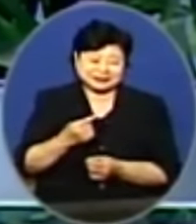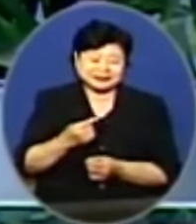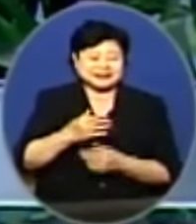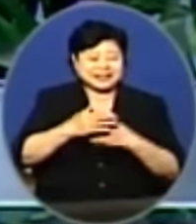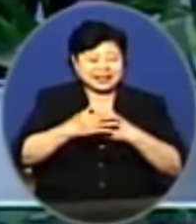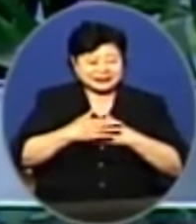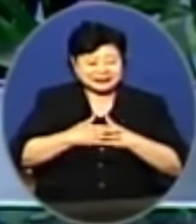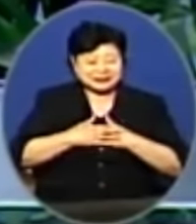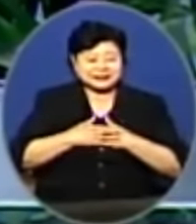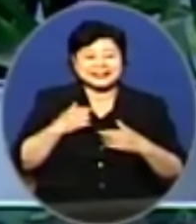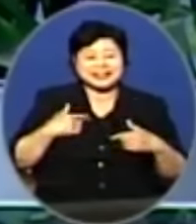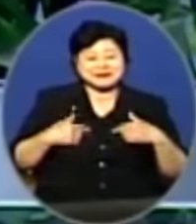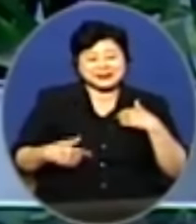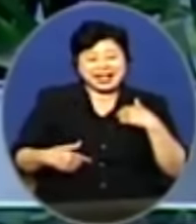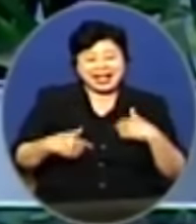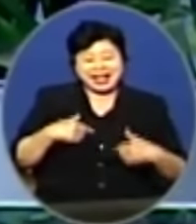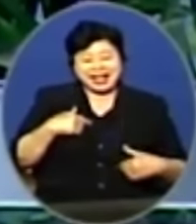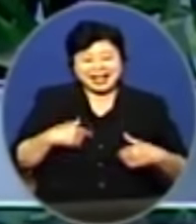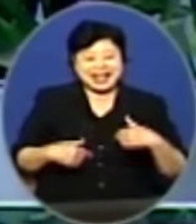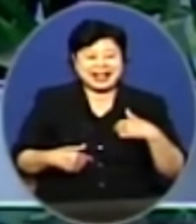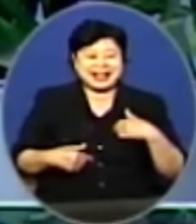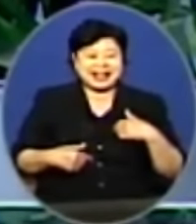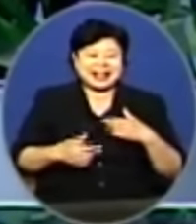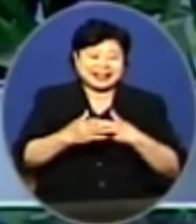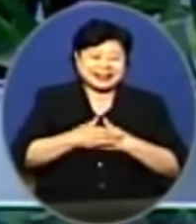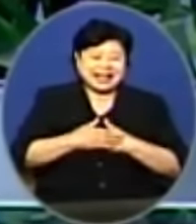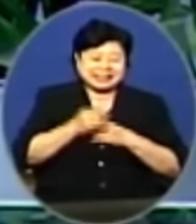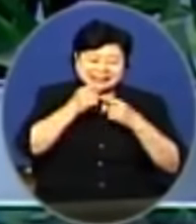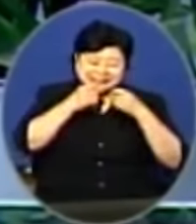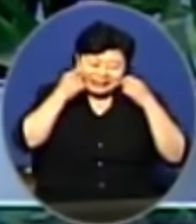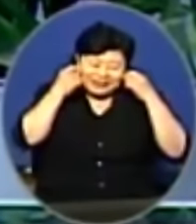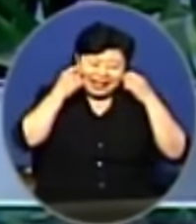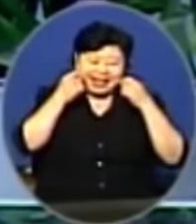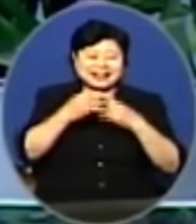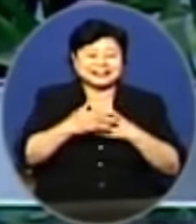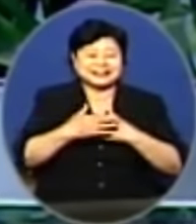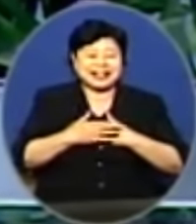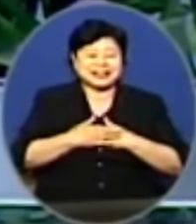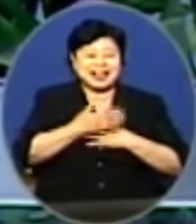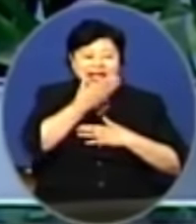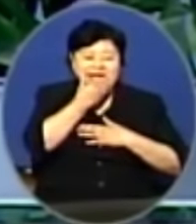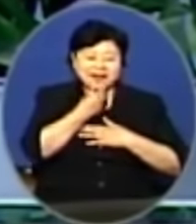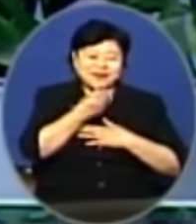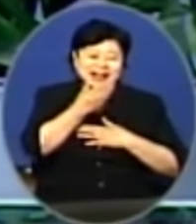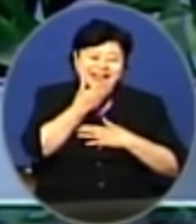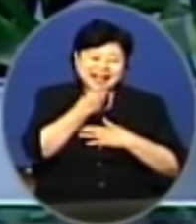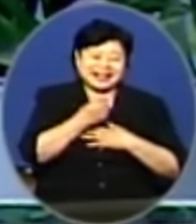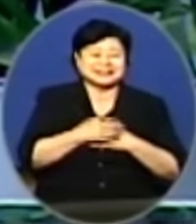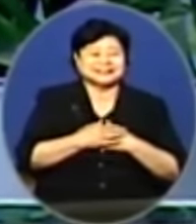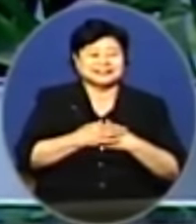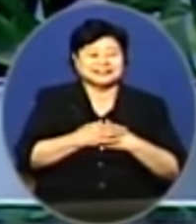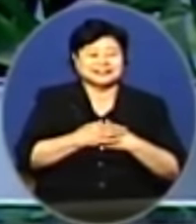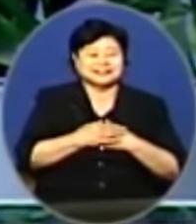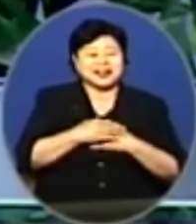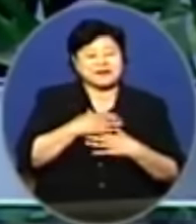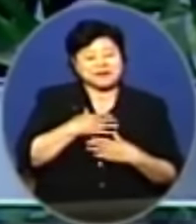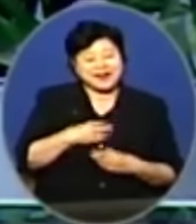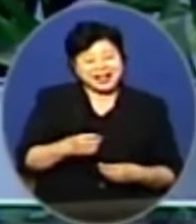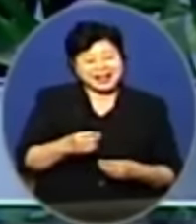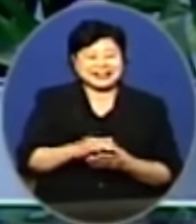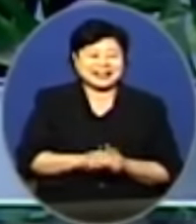나는 기쁘다, 나는 즐겁다, 나는 행복하다,